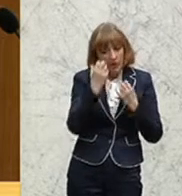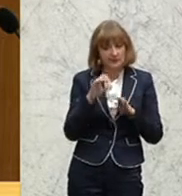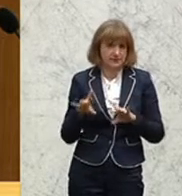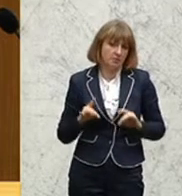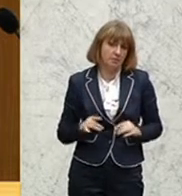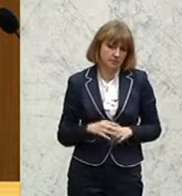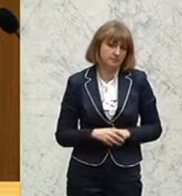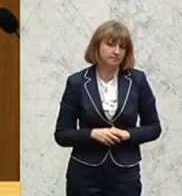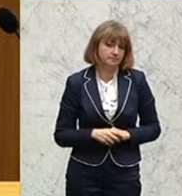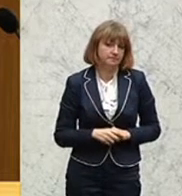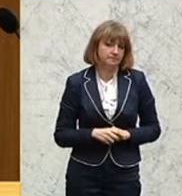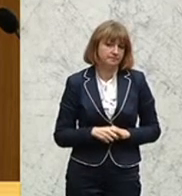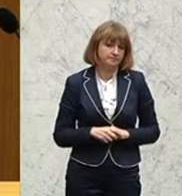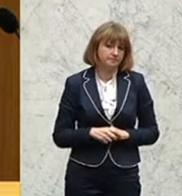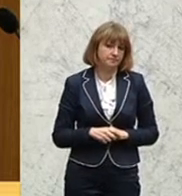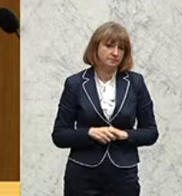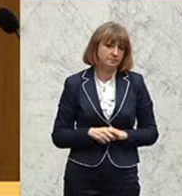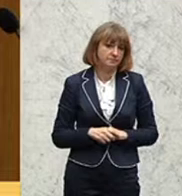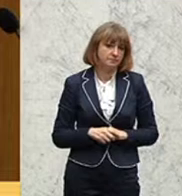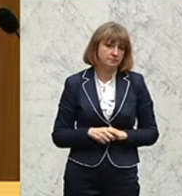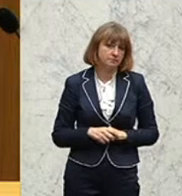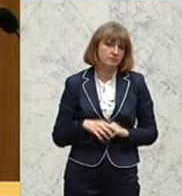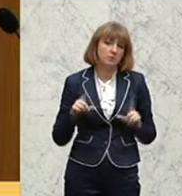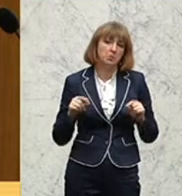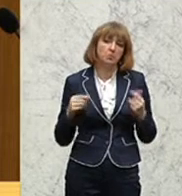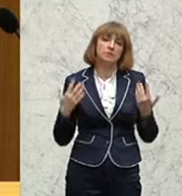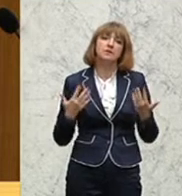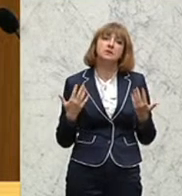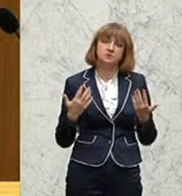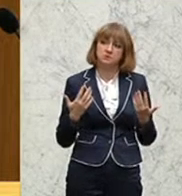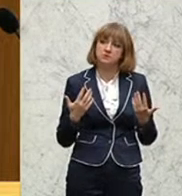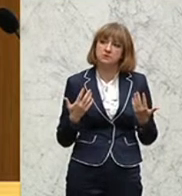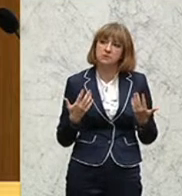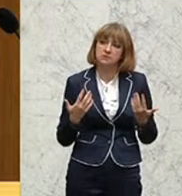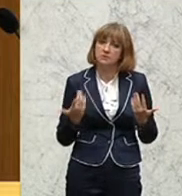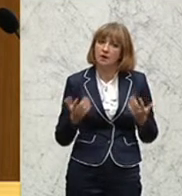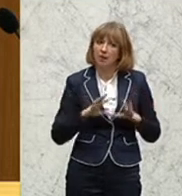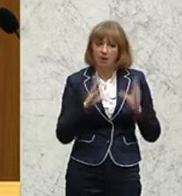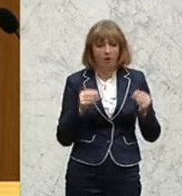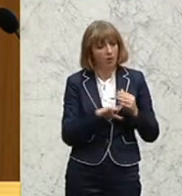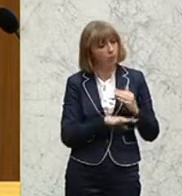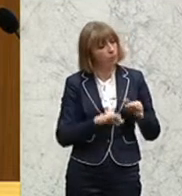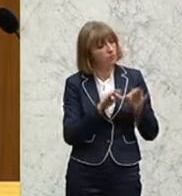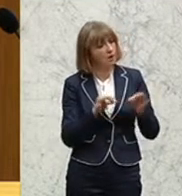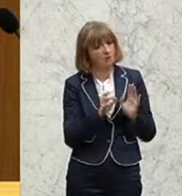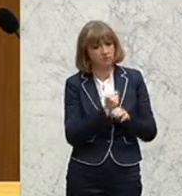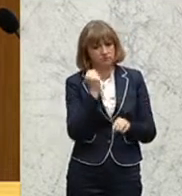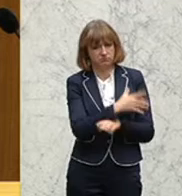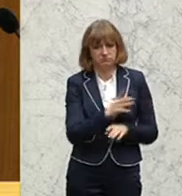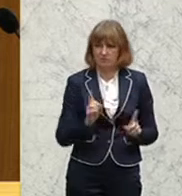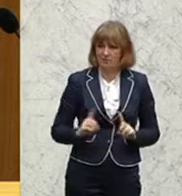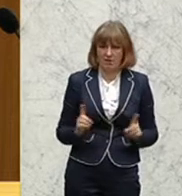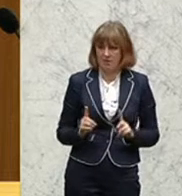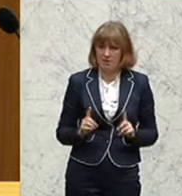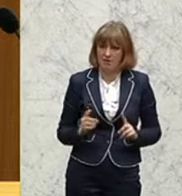genommen werden. Aber das heißt aber nicht, dass wir jetzt alle Grundsätze einfach so über Bord werfen.